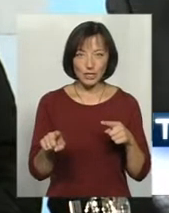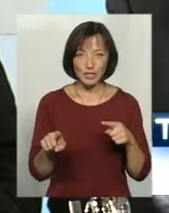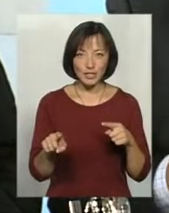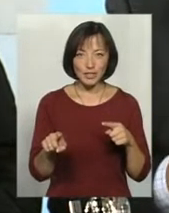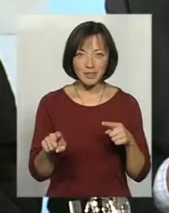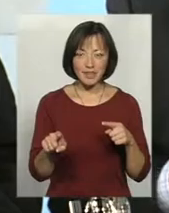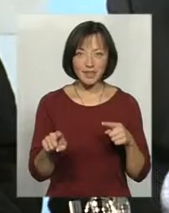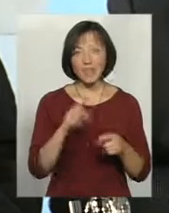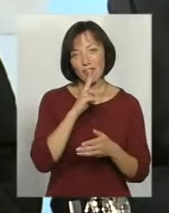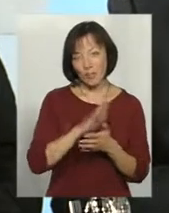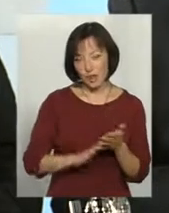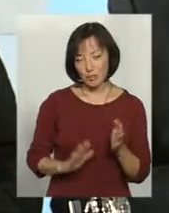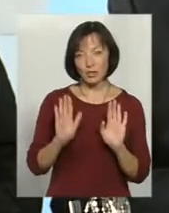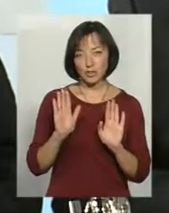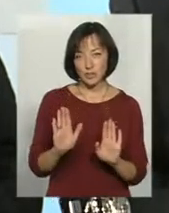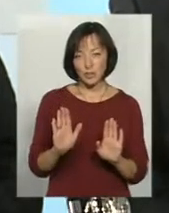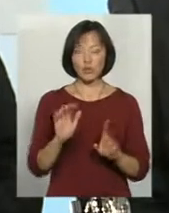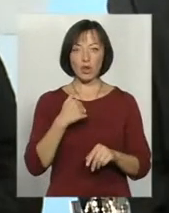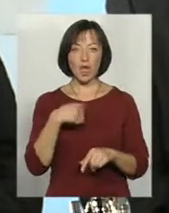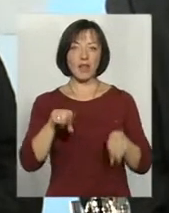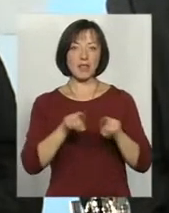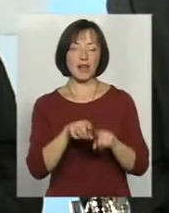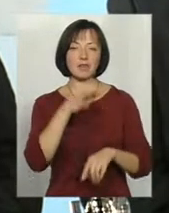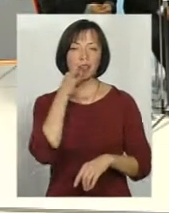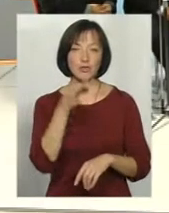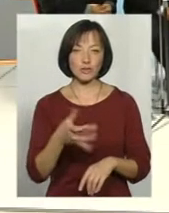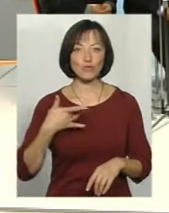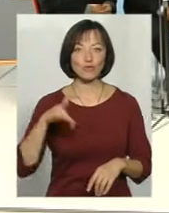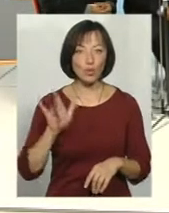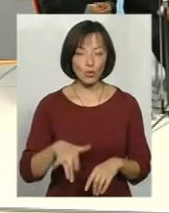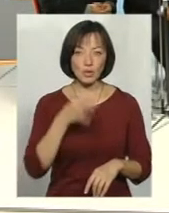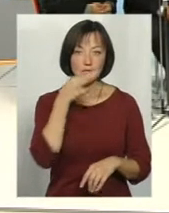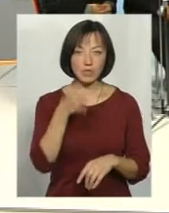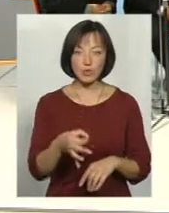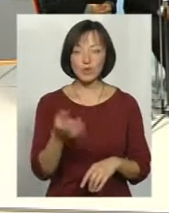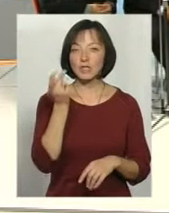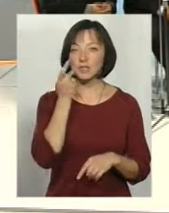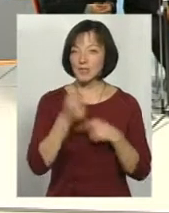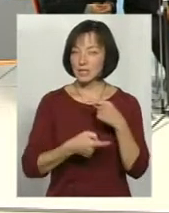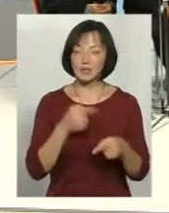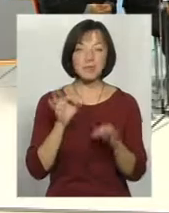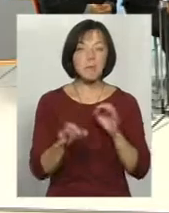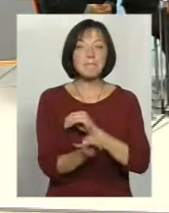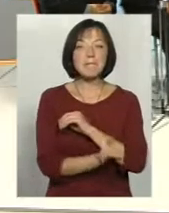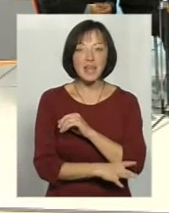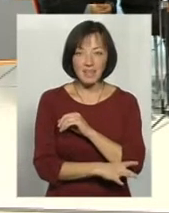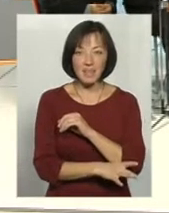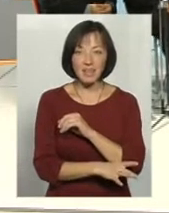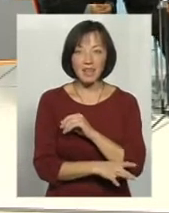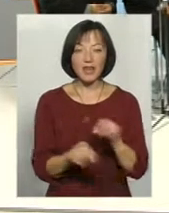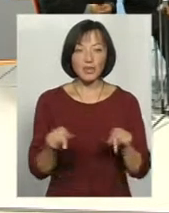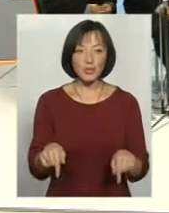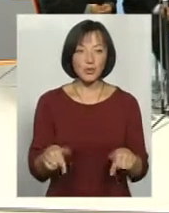ну, вибачте, що так, я так, можливо, жорстко скажу, тому дуже що справедливо. Бідний